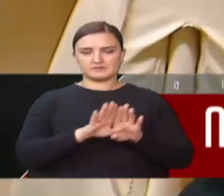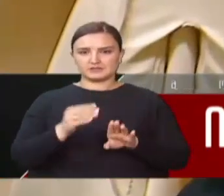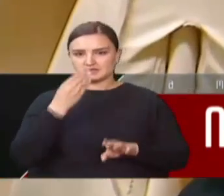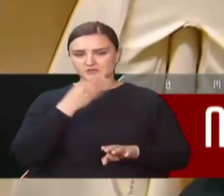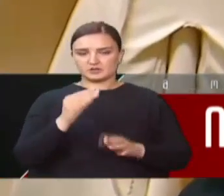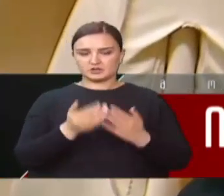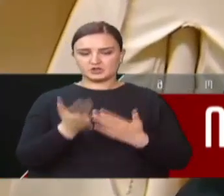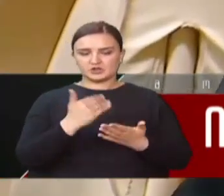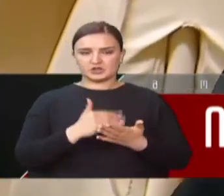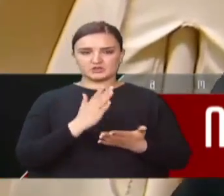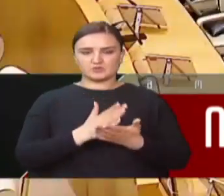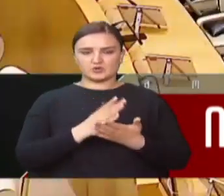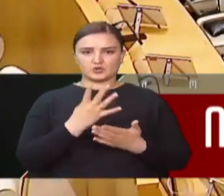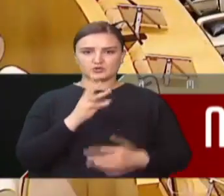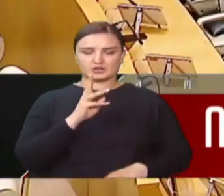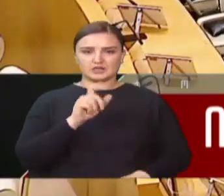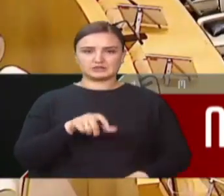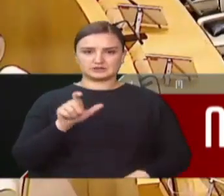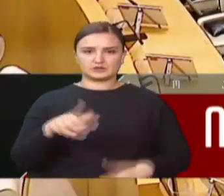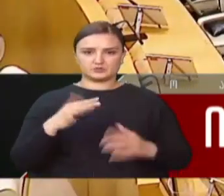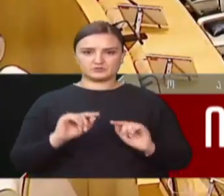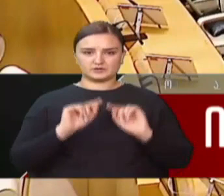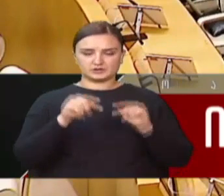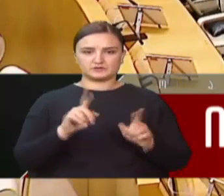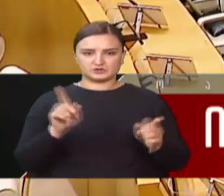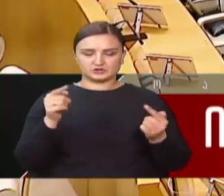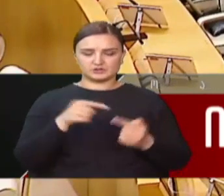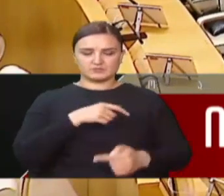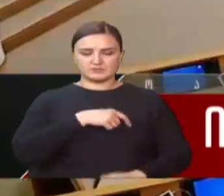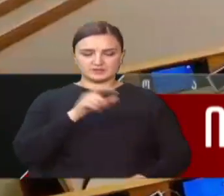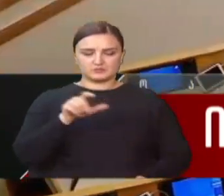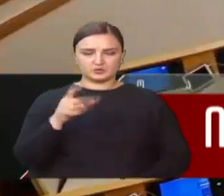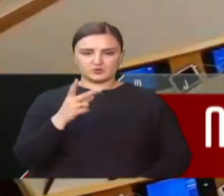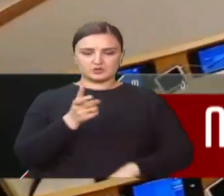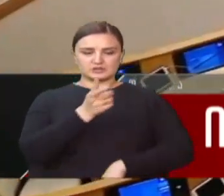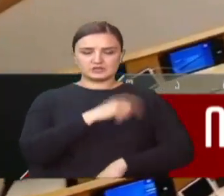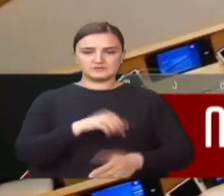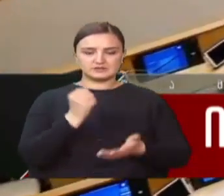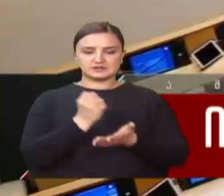საუკეთესო შედეგის მქონე 4 კანდიდატი გადავიდა. შესაბამისად დეპუტატებს ორი წევრის